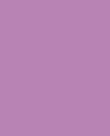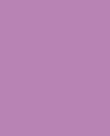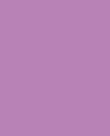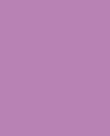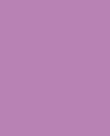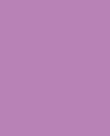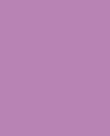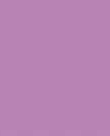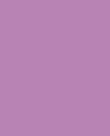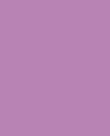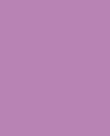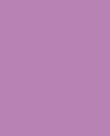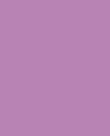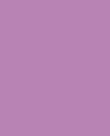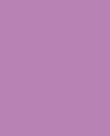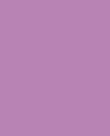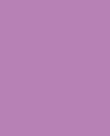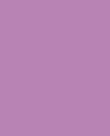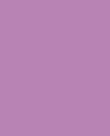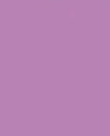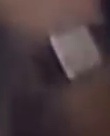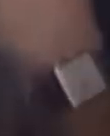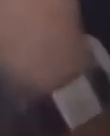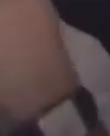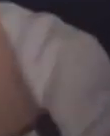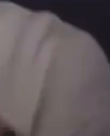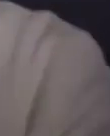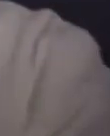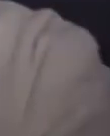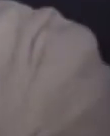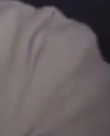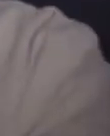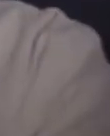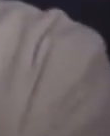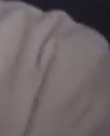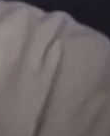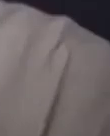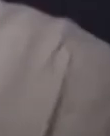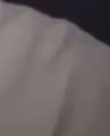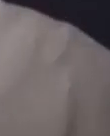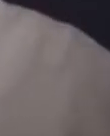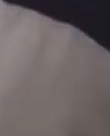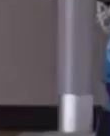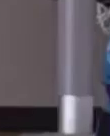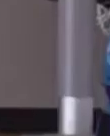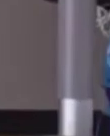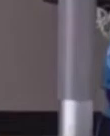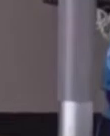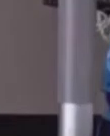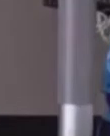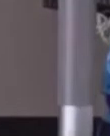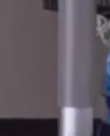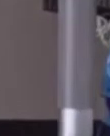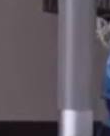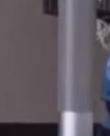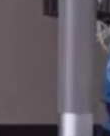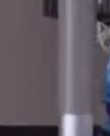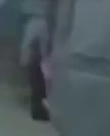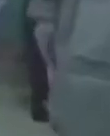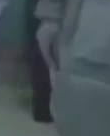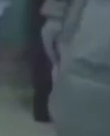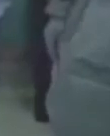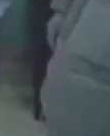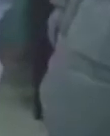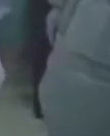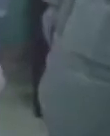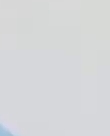dal blocco del turnover e dai tacchi servono medici di medicina generale e specialisti occorre stabilizzare i precari e